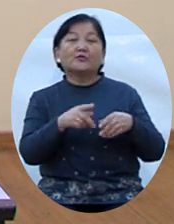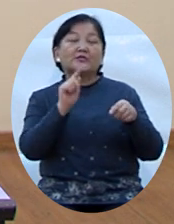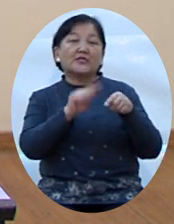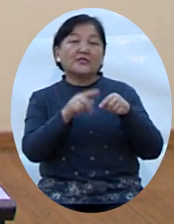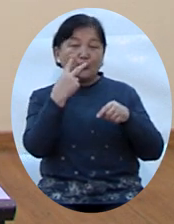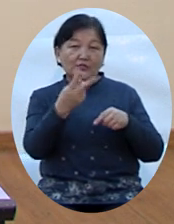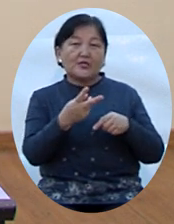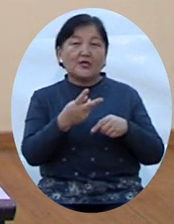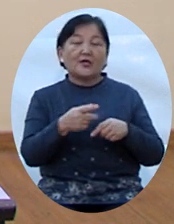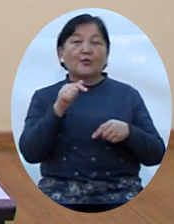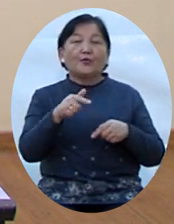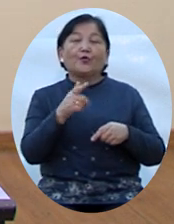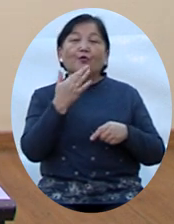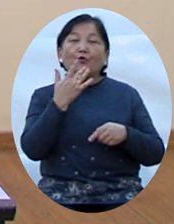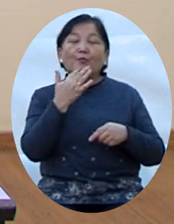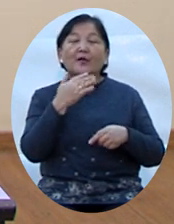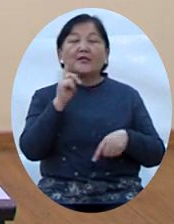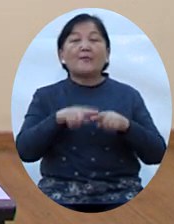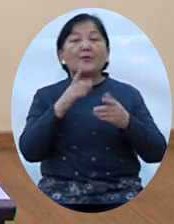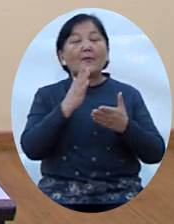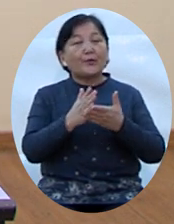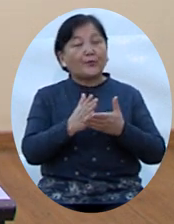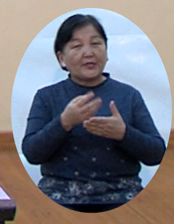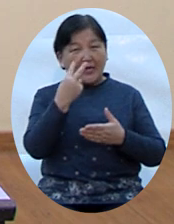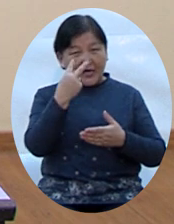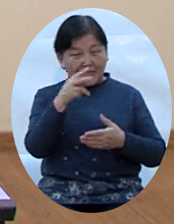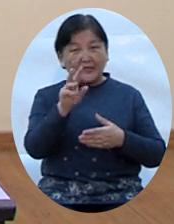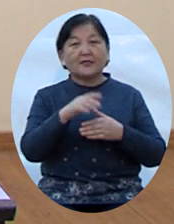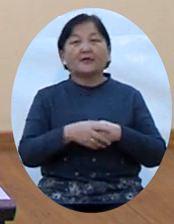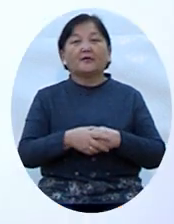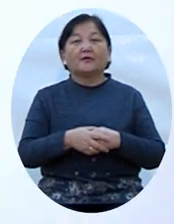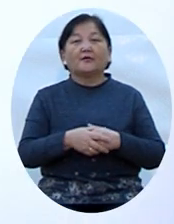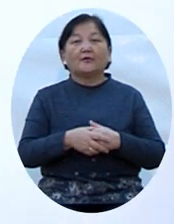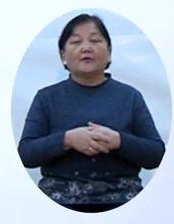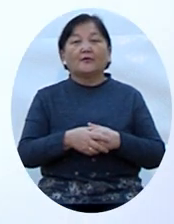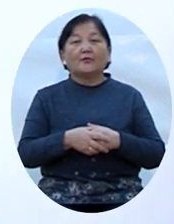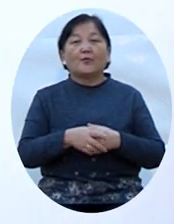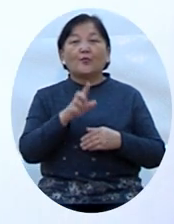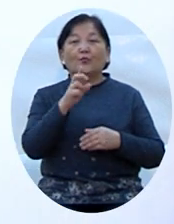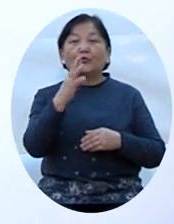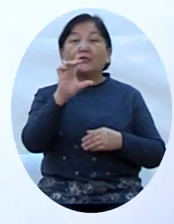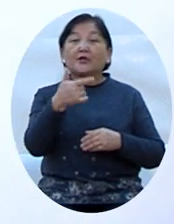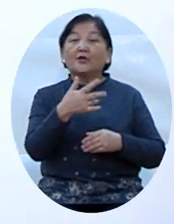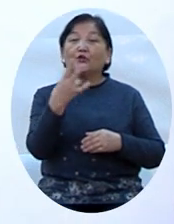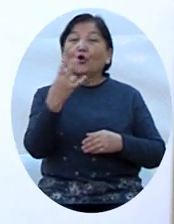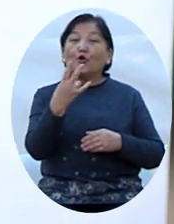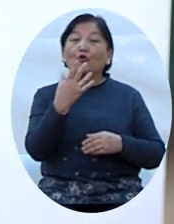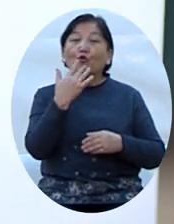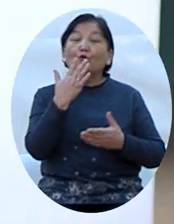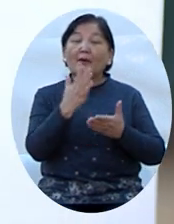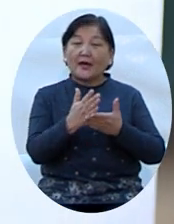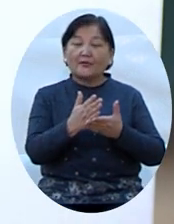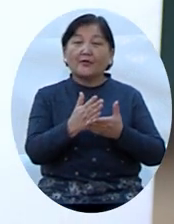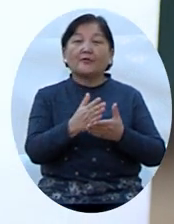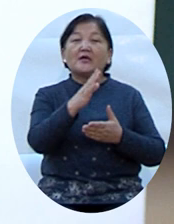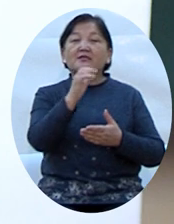За универсал индикаторын цаасны өнгө өнгөний өөрчлөлтийг харж үзвэл бүдэг ногоон өнгийг үзүүлж байгаа нь энэ